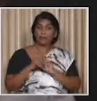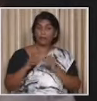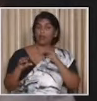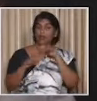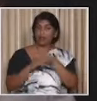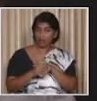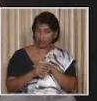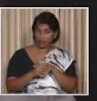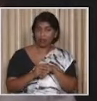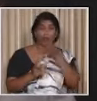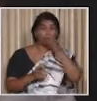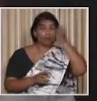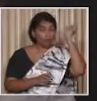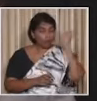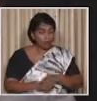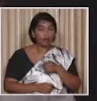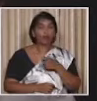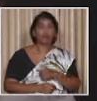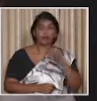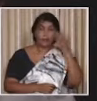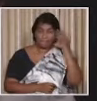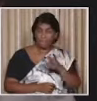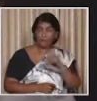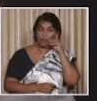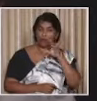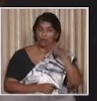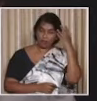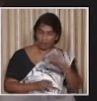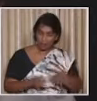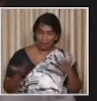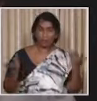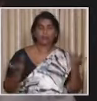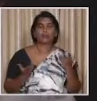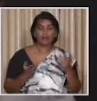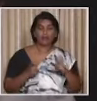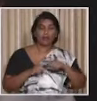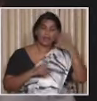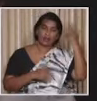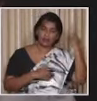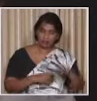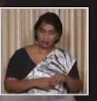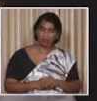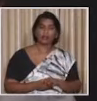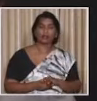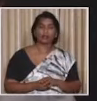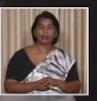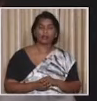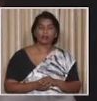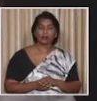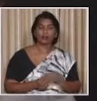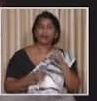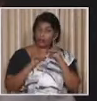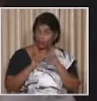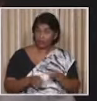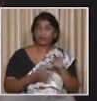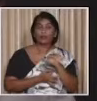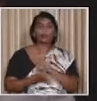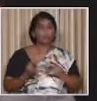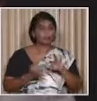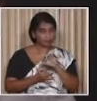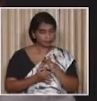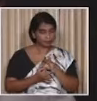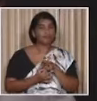ඇතුලේ බෝම්බ ගහලා මරන්න බලනවා මරා ගන්න බැරි වෙනවා වෙන අය මැරෙනවා එතකොට මේකනම්